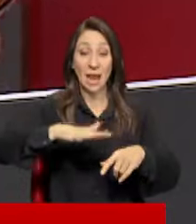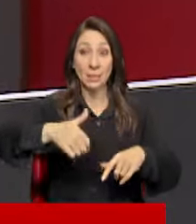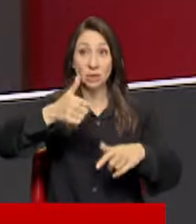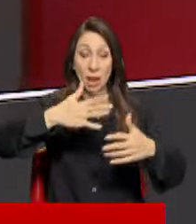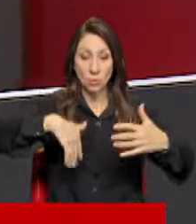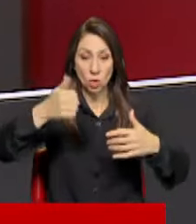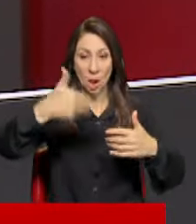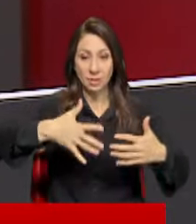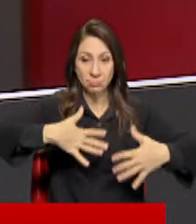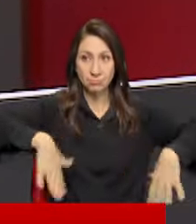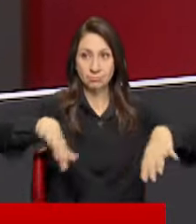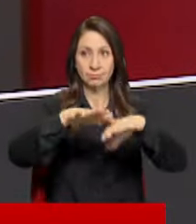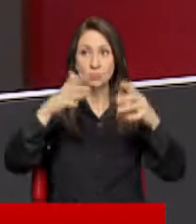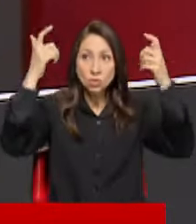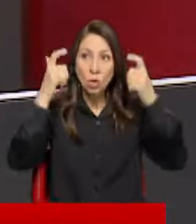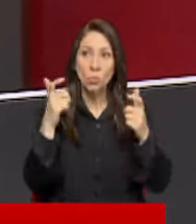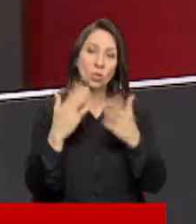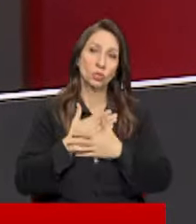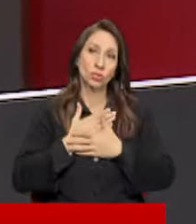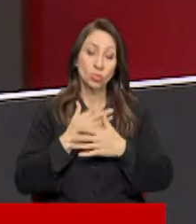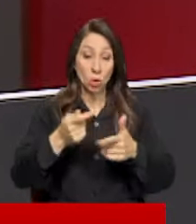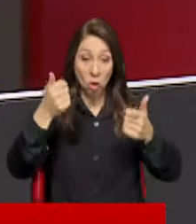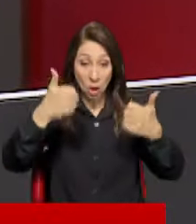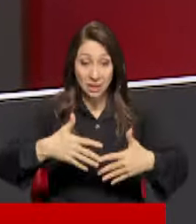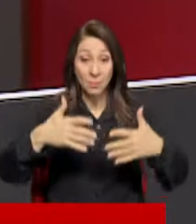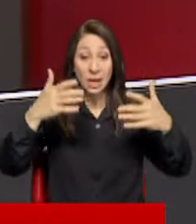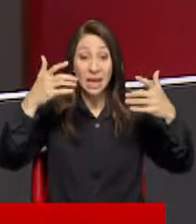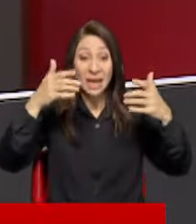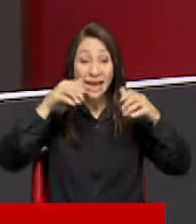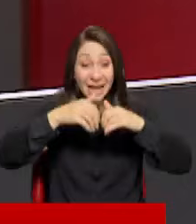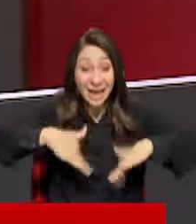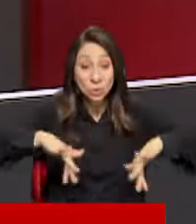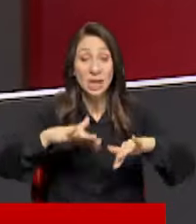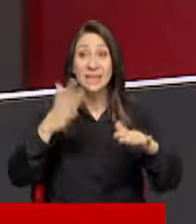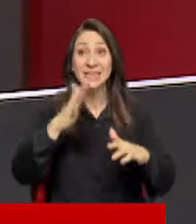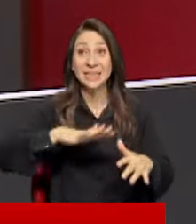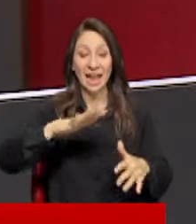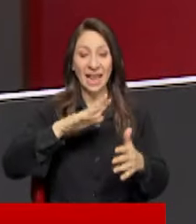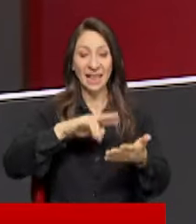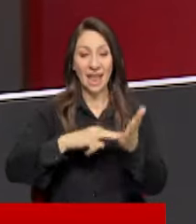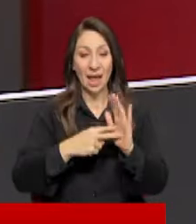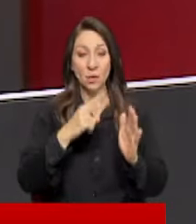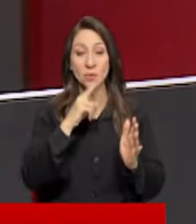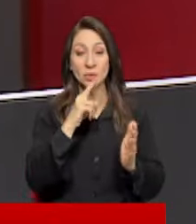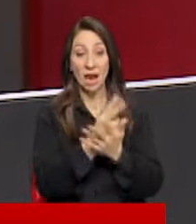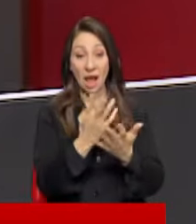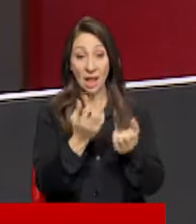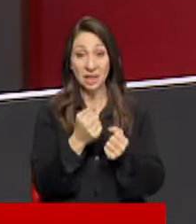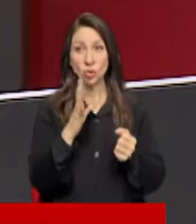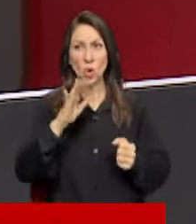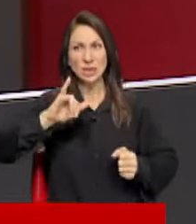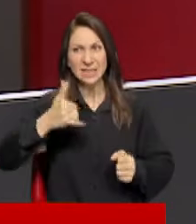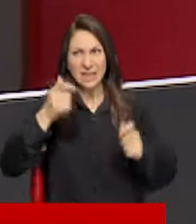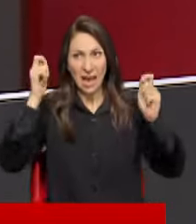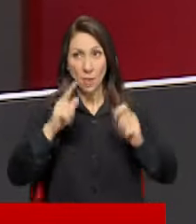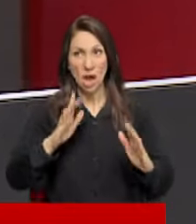olarak yani yönetim kadrosudur. O yüzden de bu yönetim kadrosu nasıl Genel İdare Kurulu'nun aldığı kararları çok şiddetli